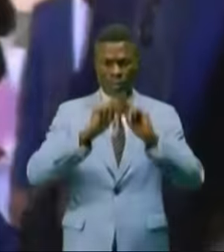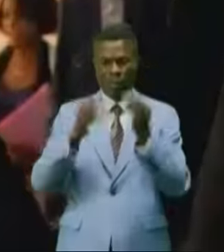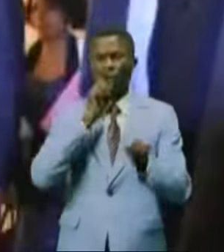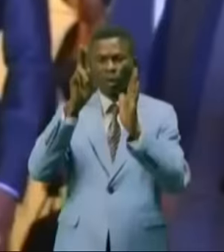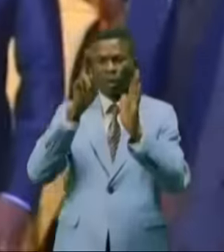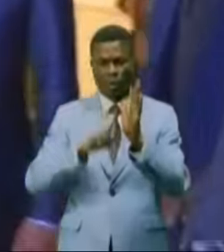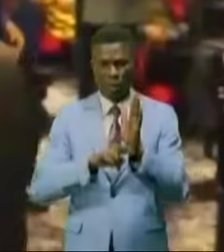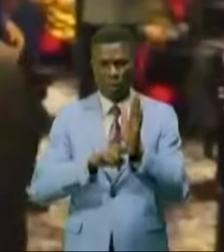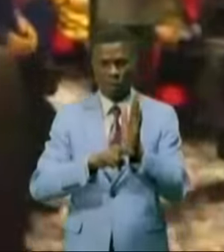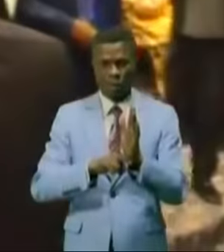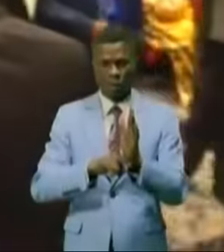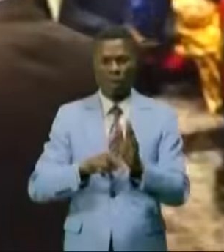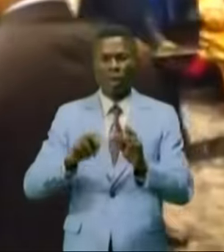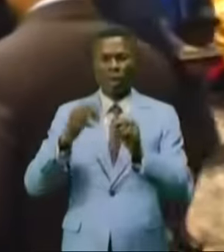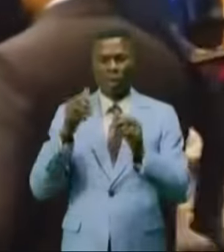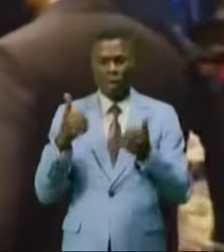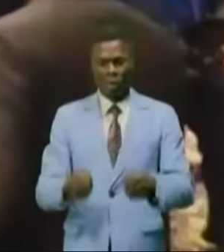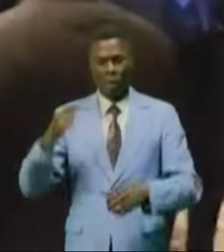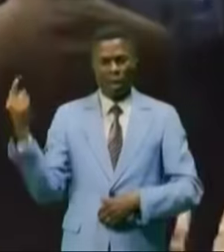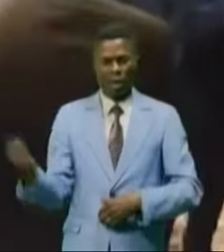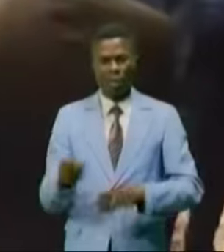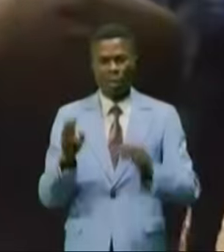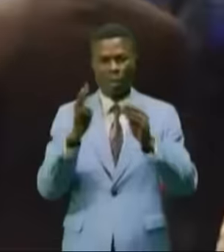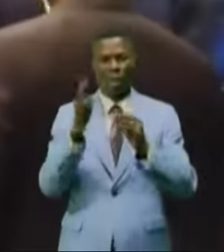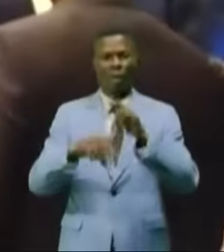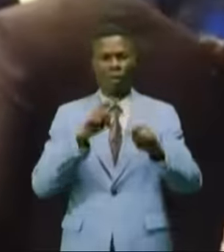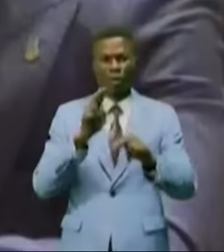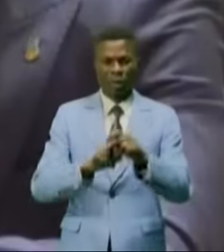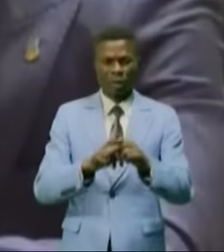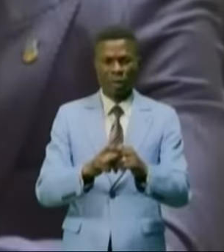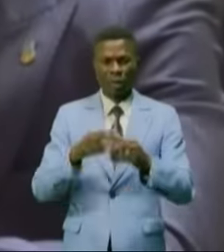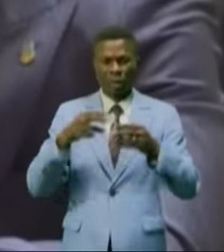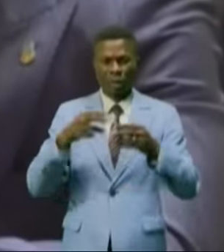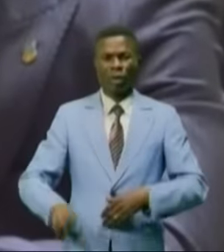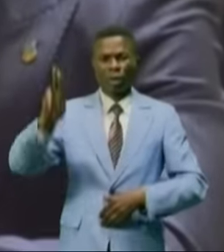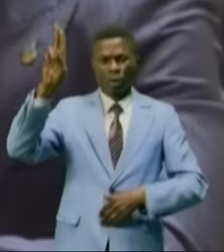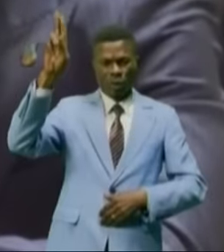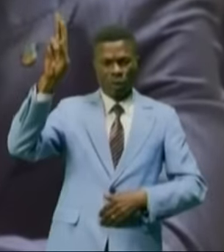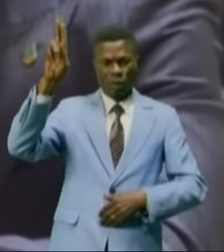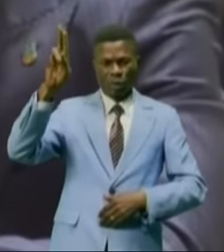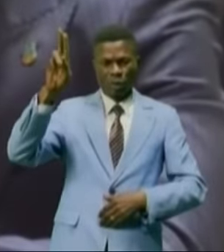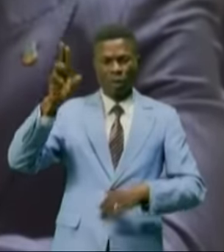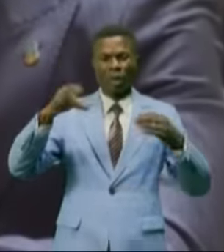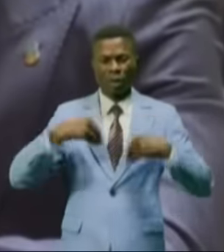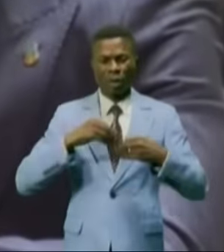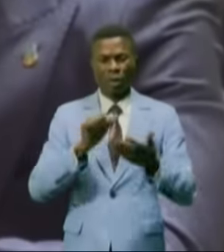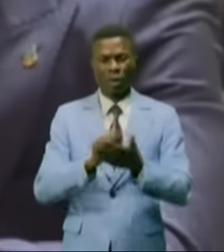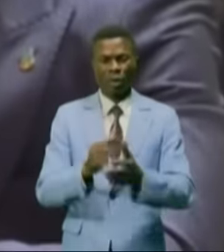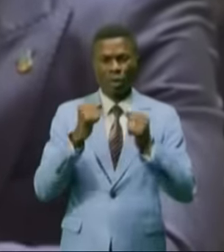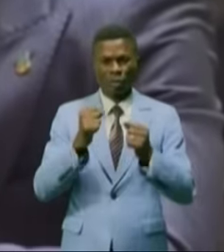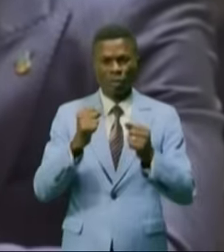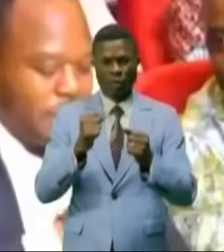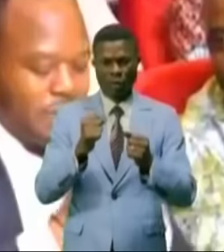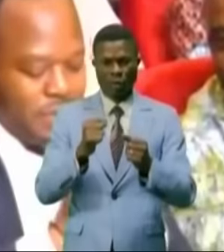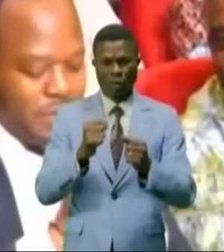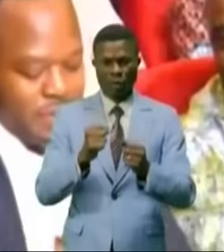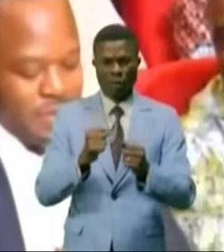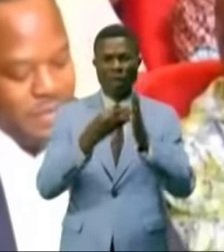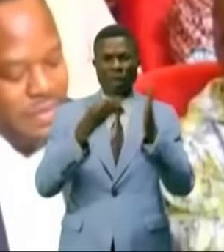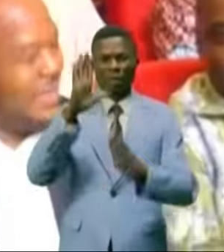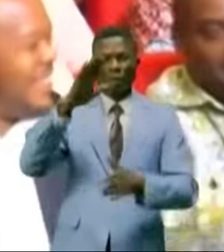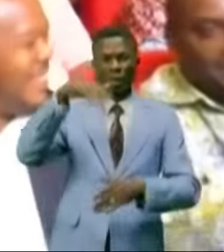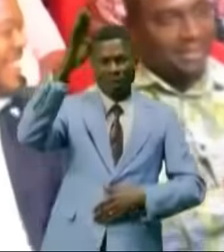parlementaires et commissions permanentes de l'Assemblée nationale, l'UDPS est plus que resserrée. Fort de ses 75 députés